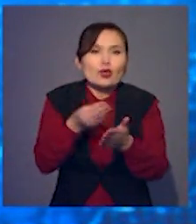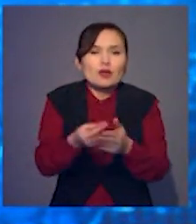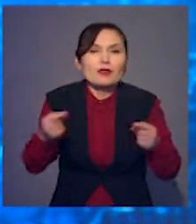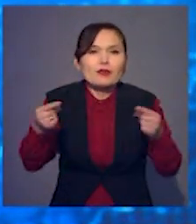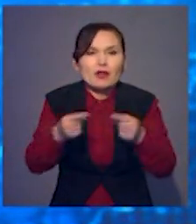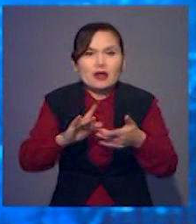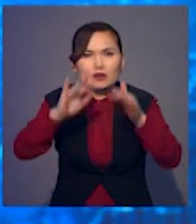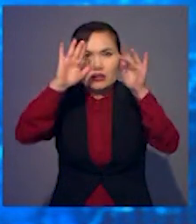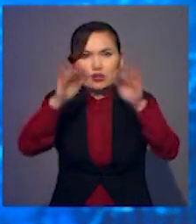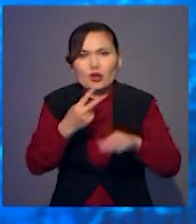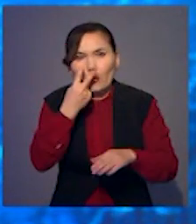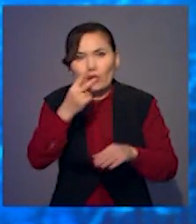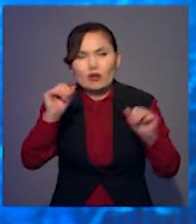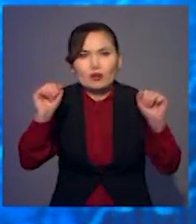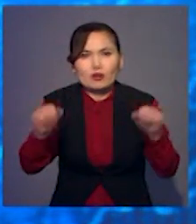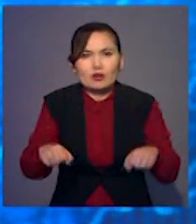көрсетіп отырады.